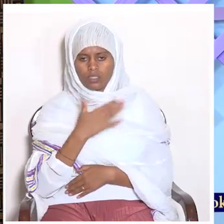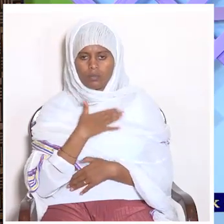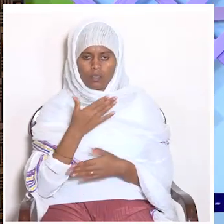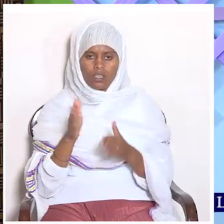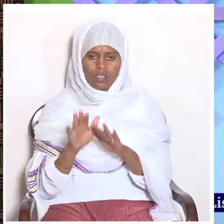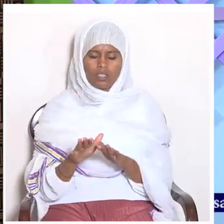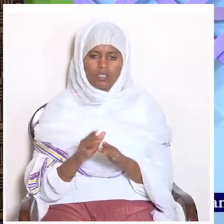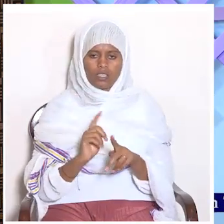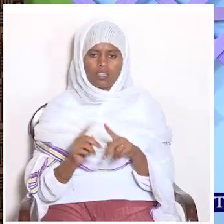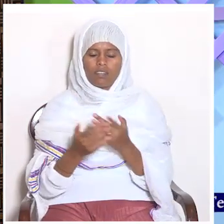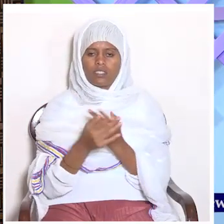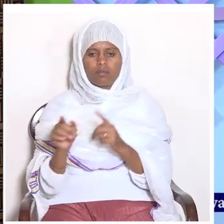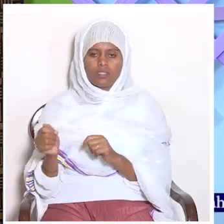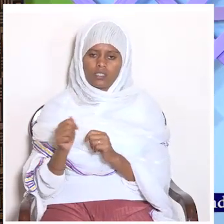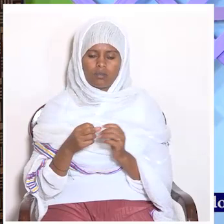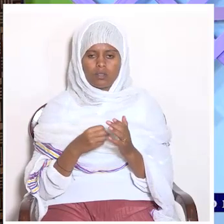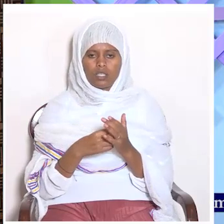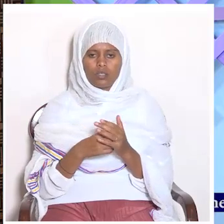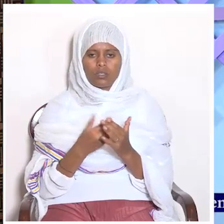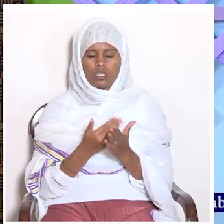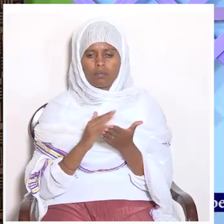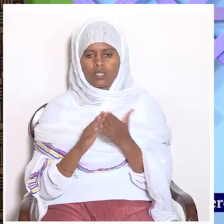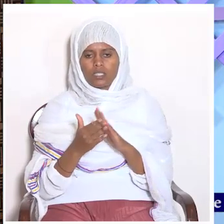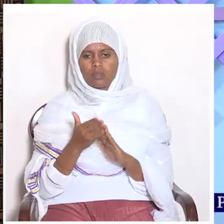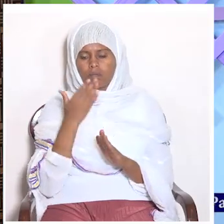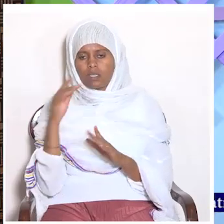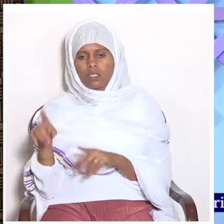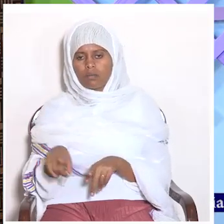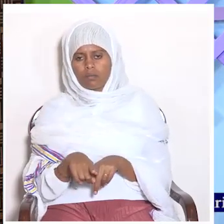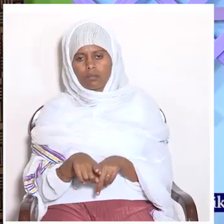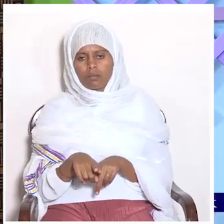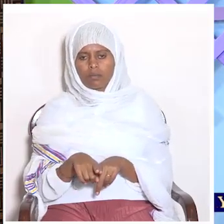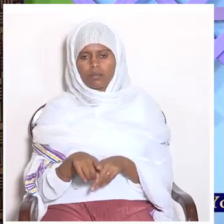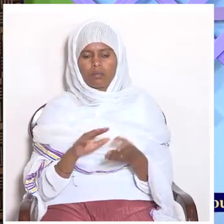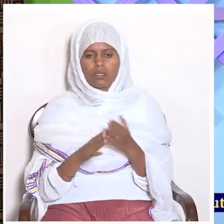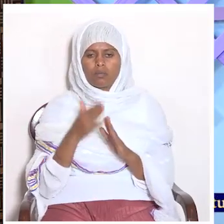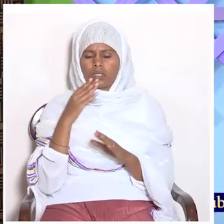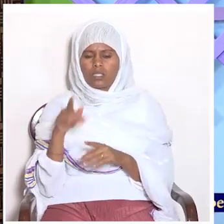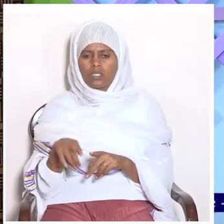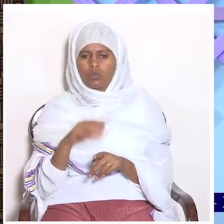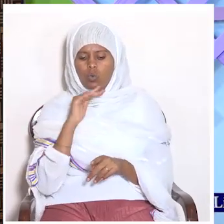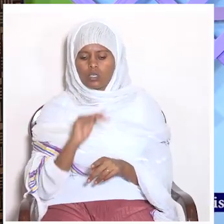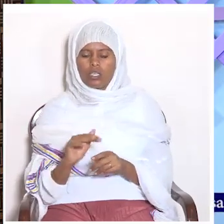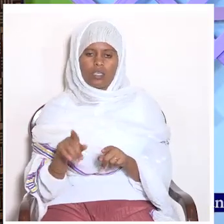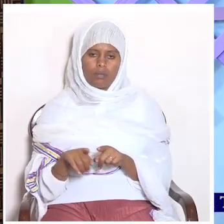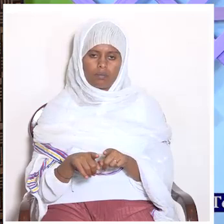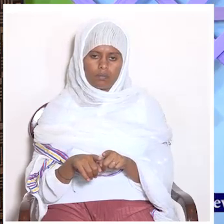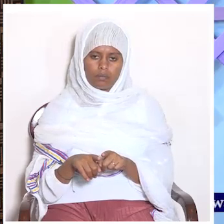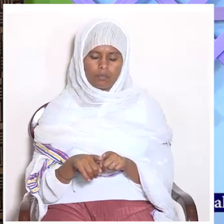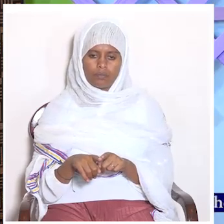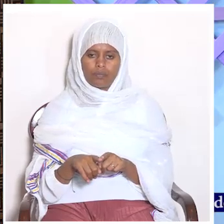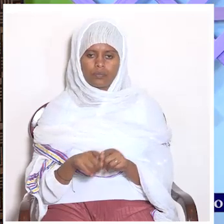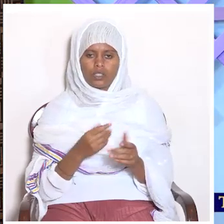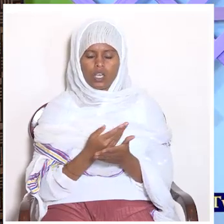رهوانا خطوارخ كمي كقلتيفا زيت مس مهنياتو كبيتسب من غرب كبيتسب من غرب ولود